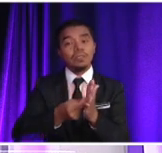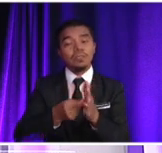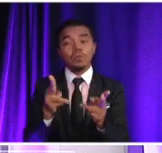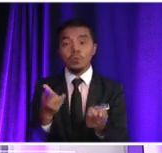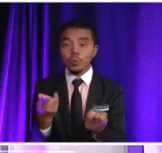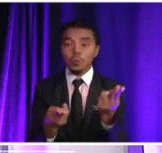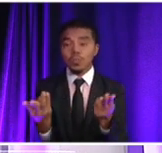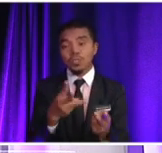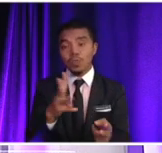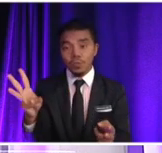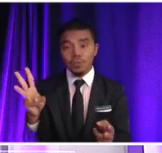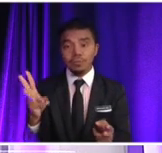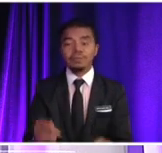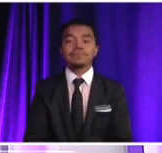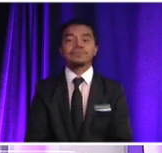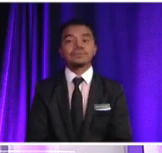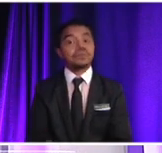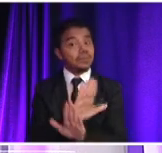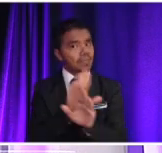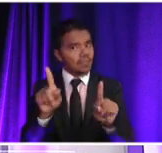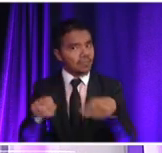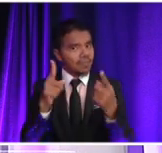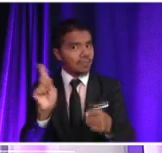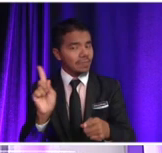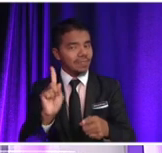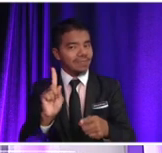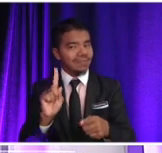contoh yang diberikan murid-murid di rumah jangan kemana-mana